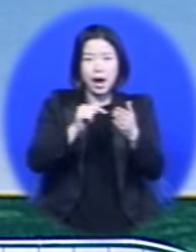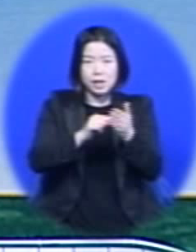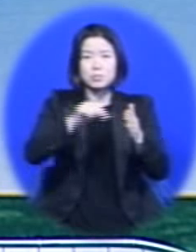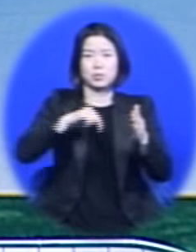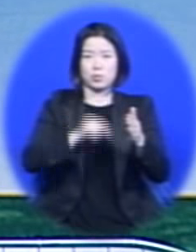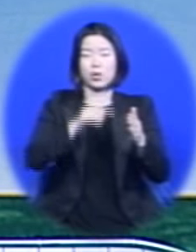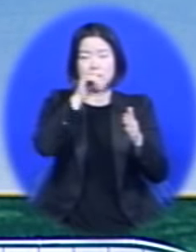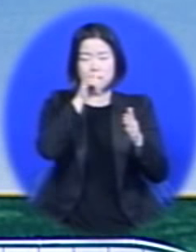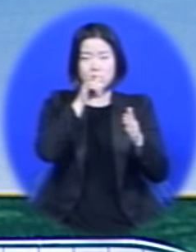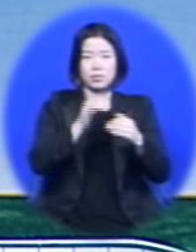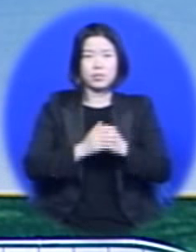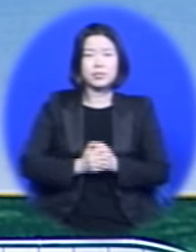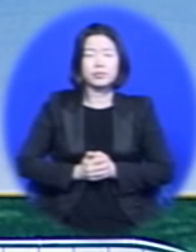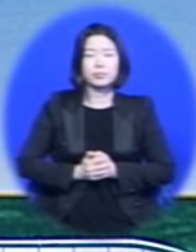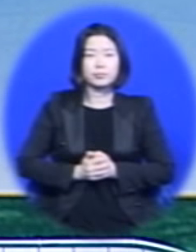있습니다.